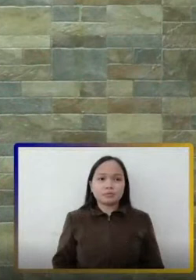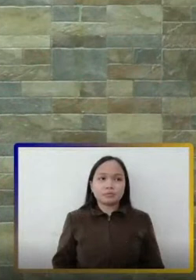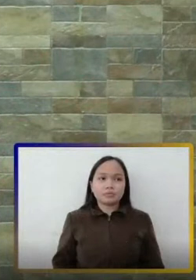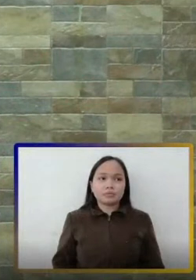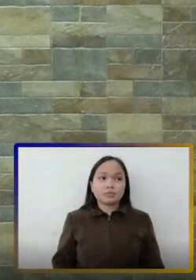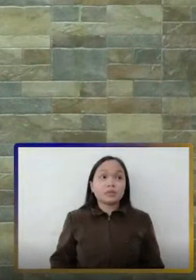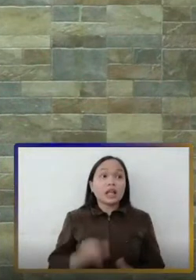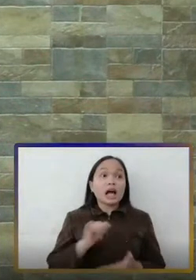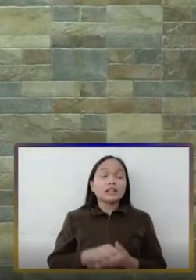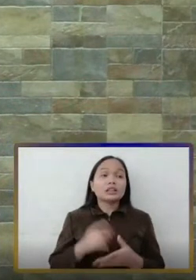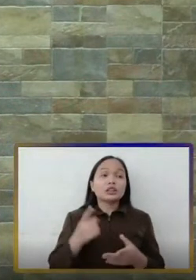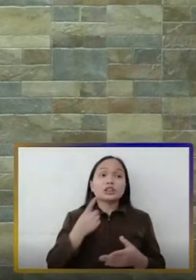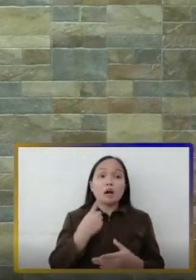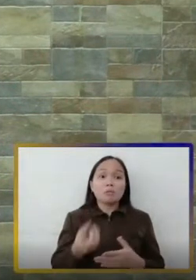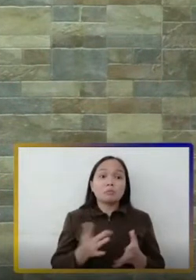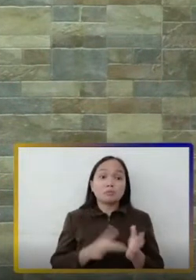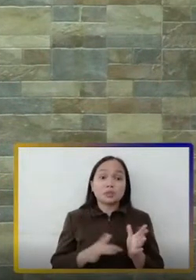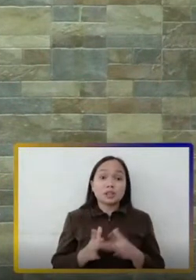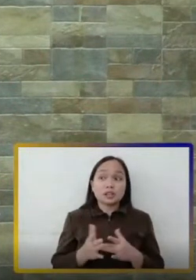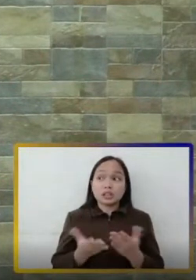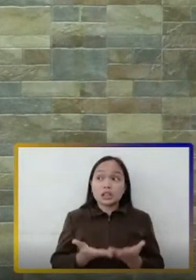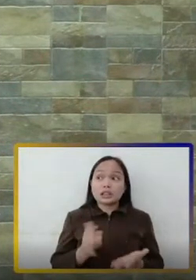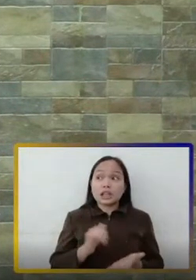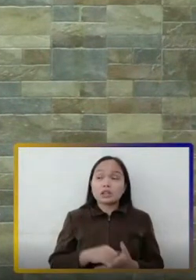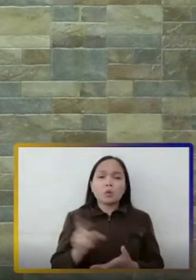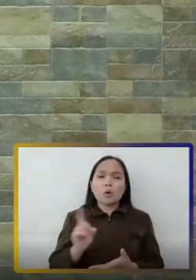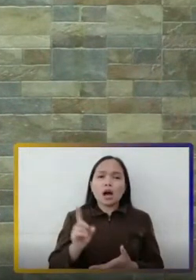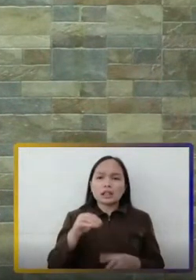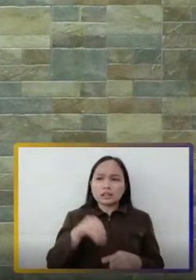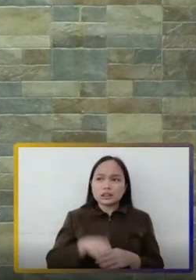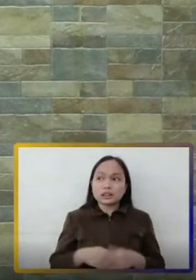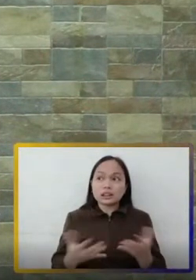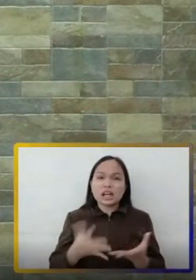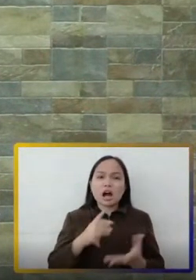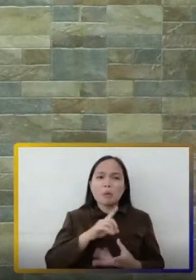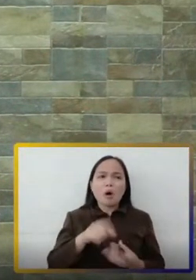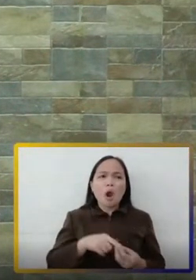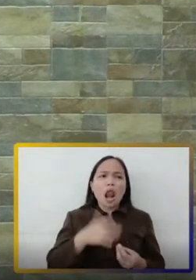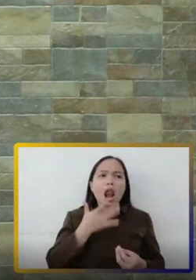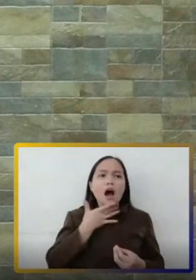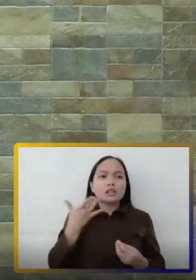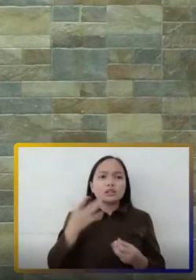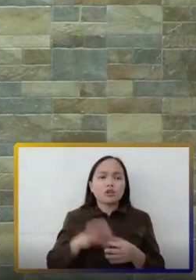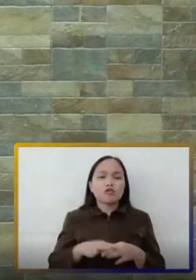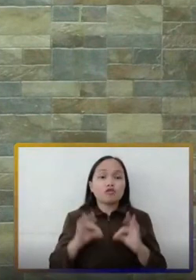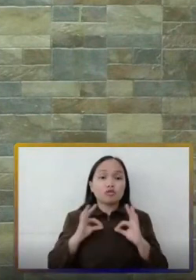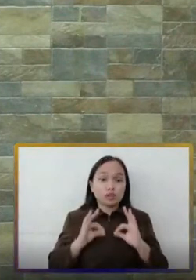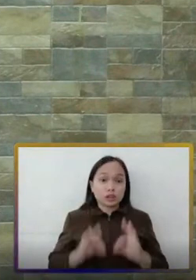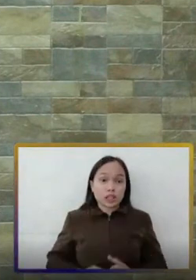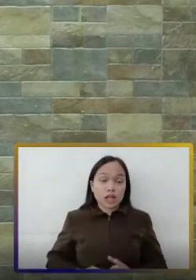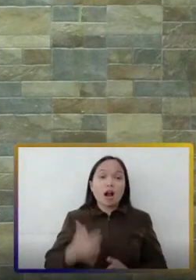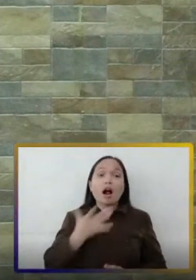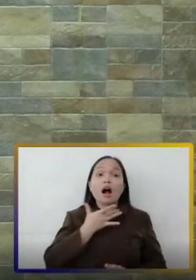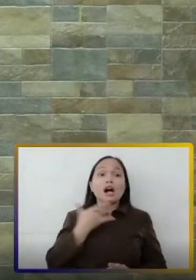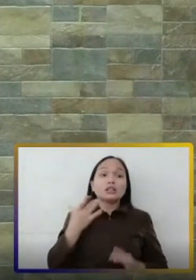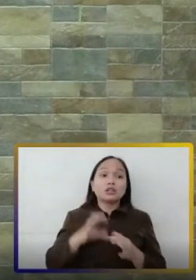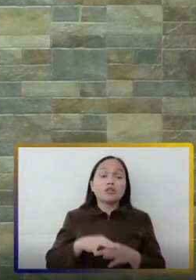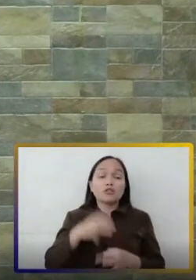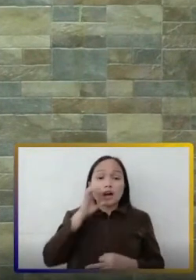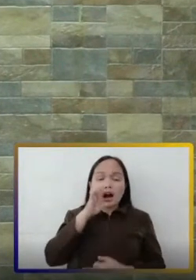Kung ang sinasabi ng Biblia ay ang nandito ay lust of the flesh, lust of the